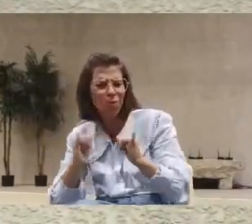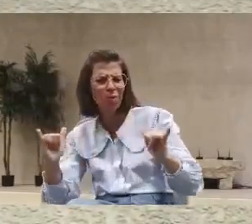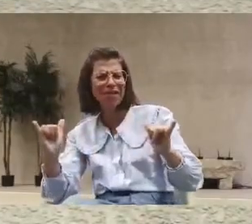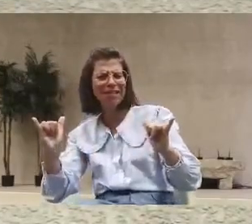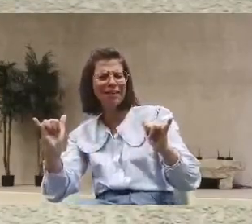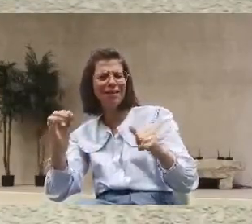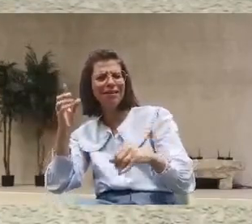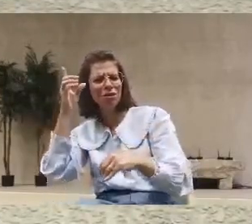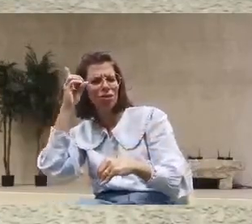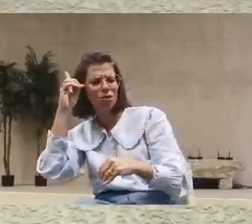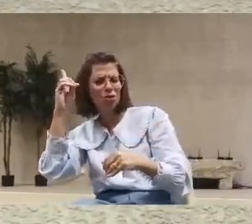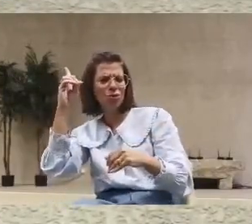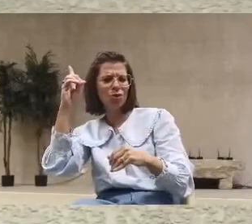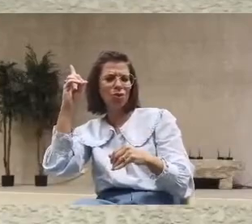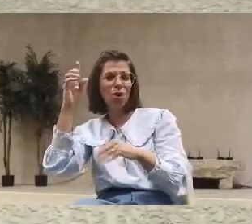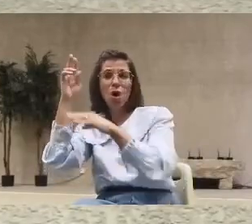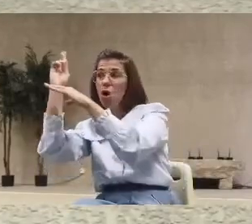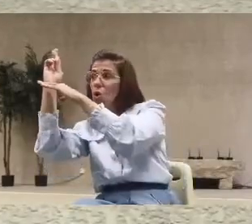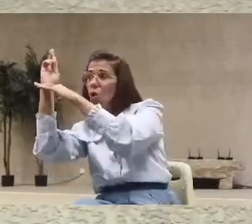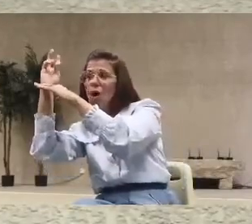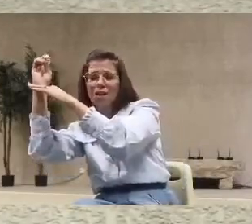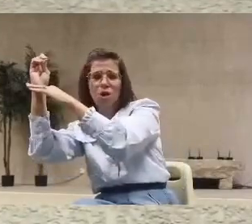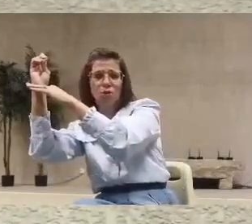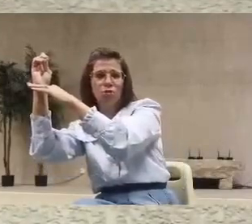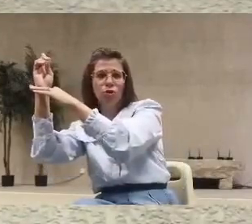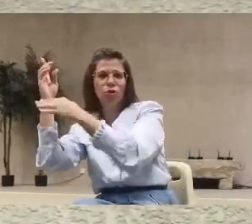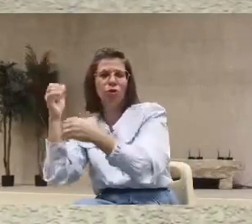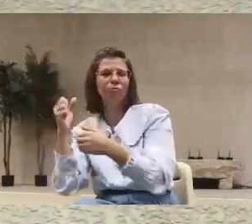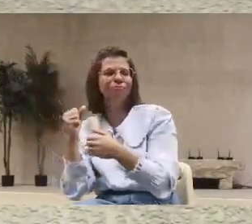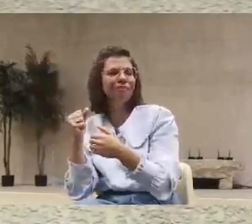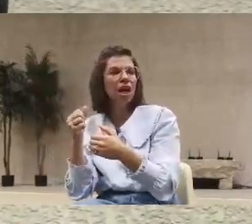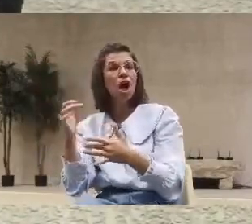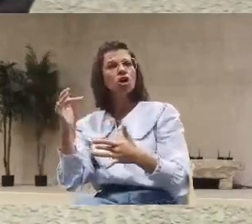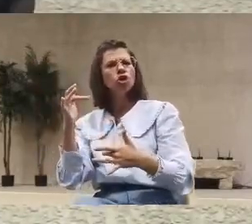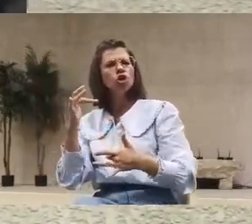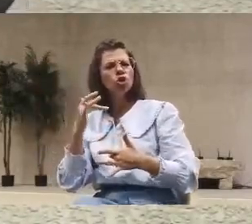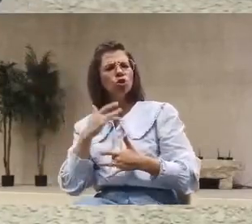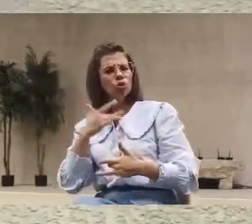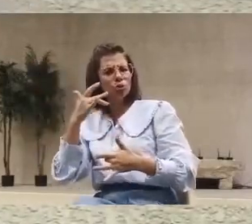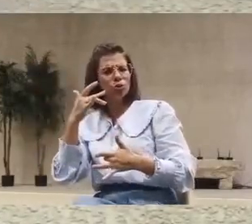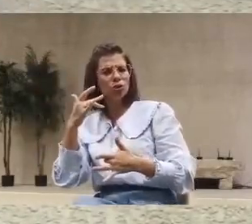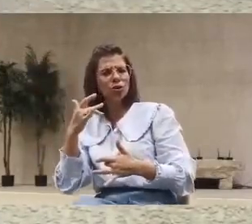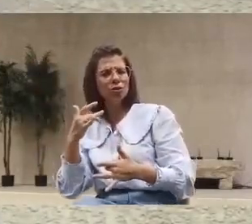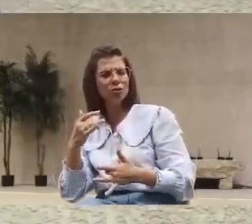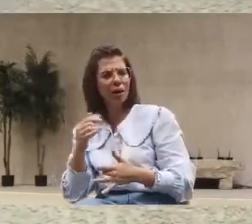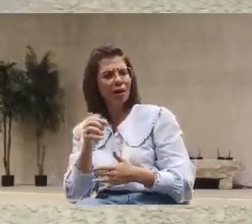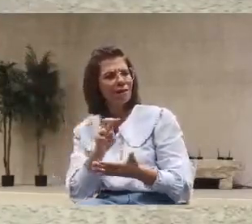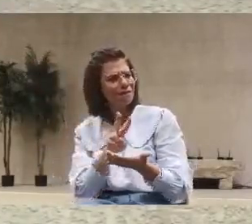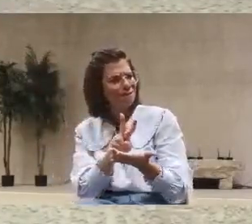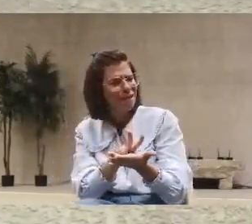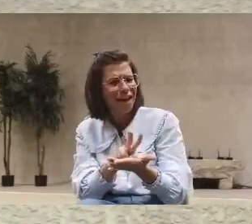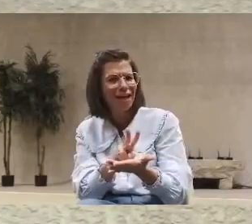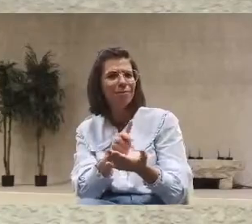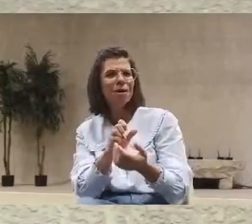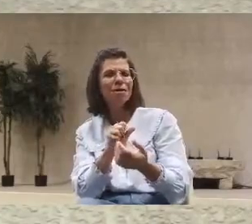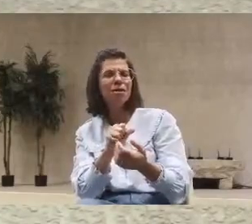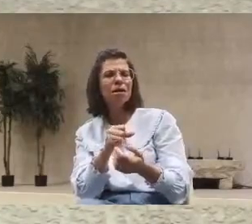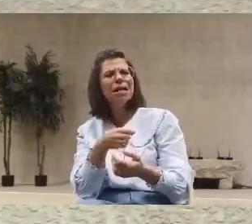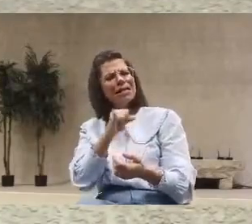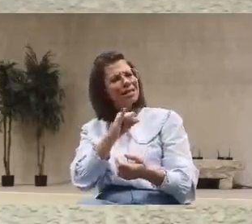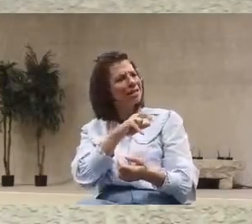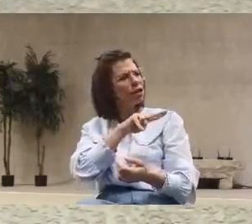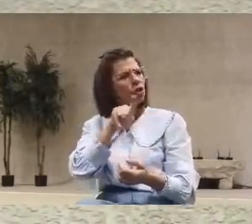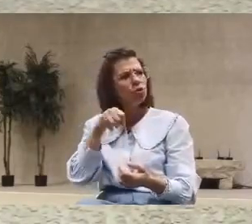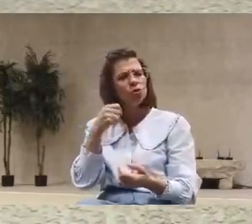impacte les gens et si nous prenons conscience de la grandeur de Dieu de son autorité de